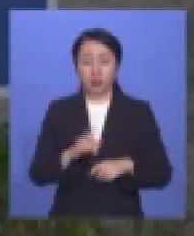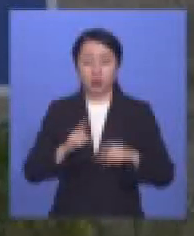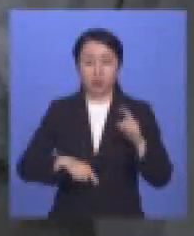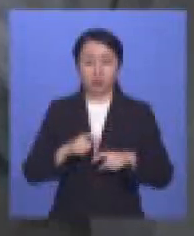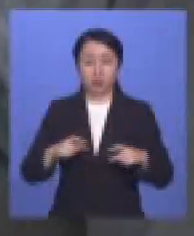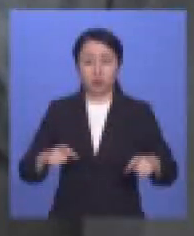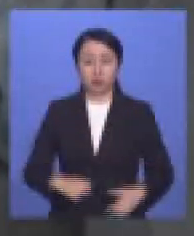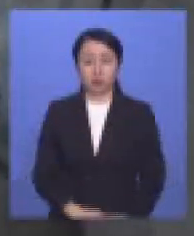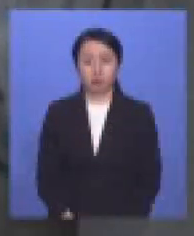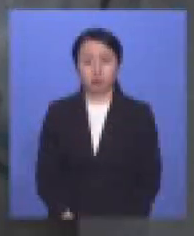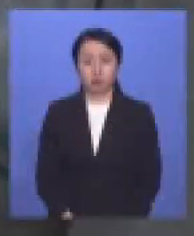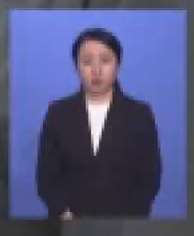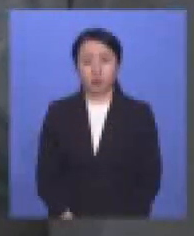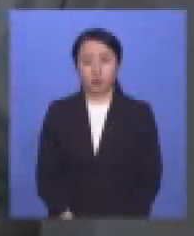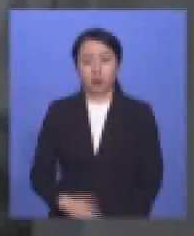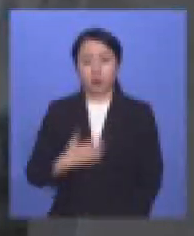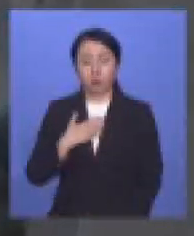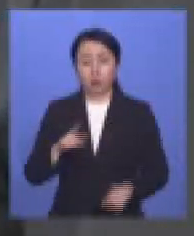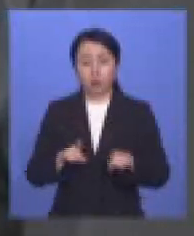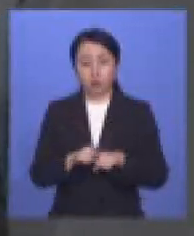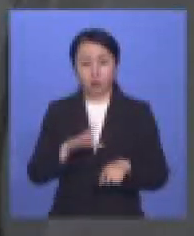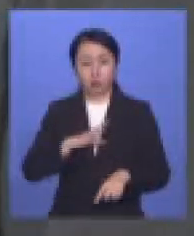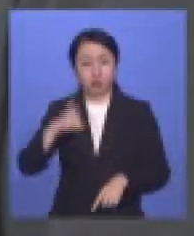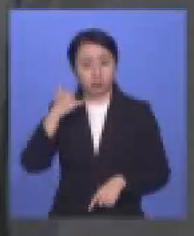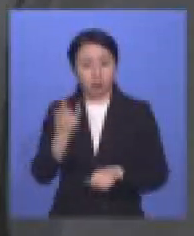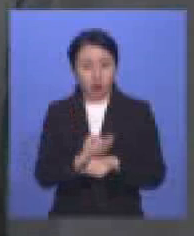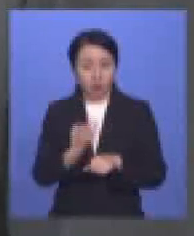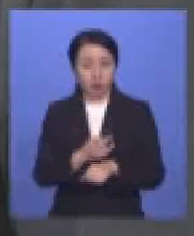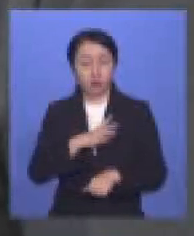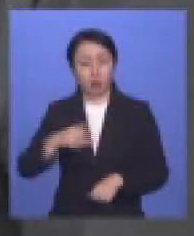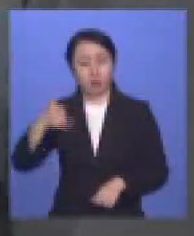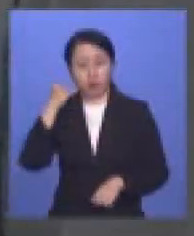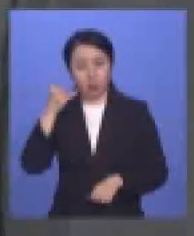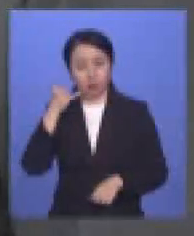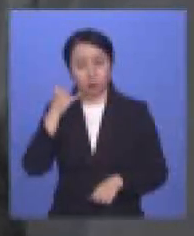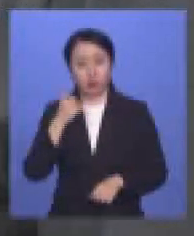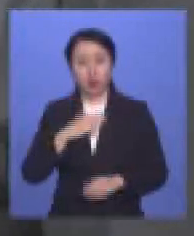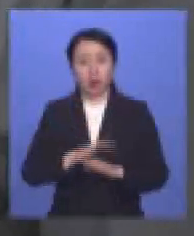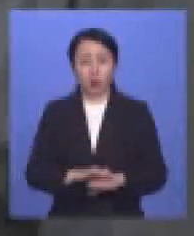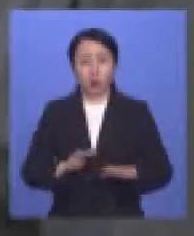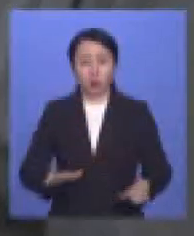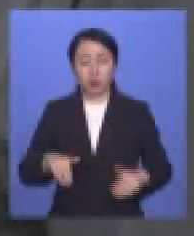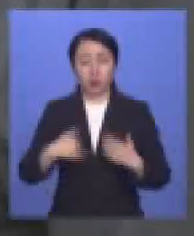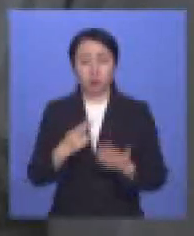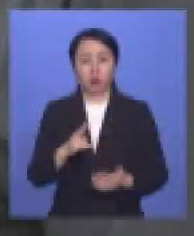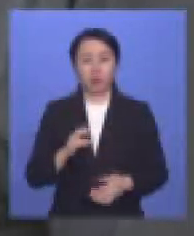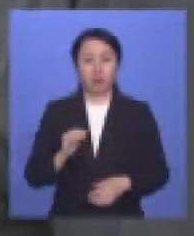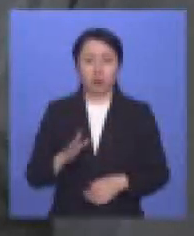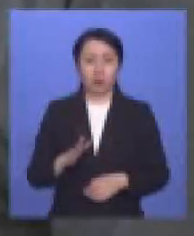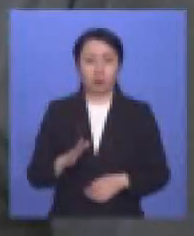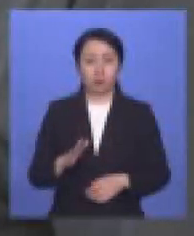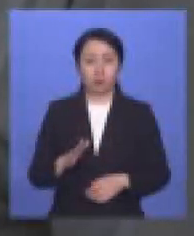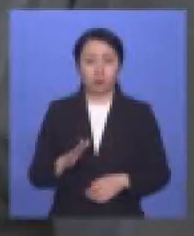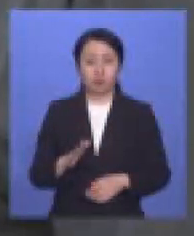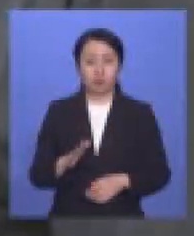близкие. В один раз меня надули, правда, но по телефону. Это дети у меня сдают квартиры, вот. Ну